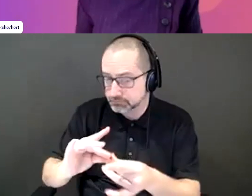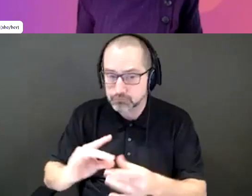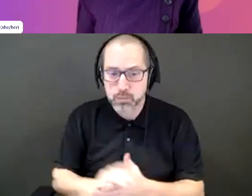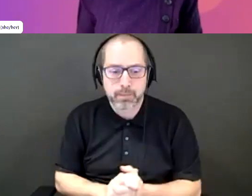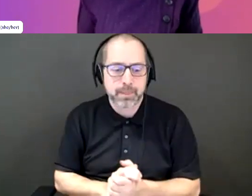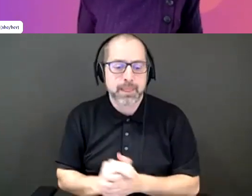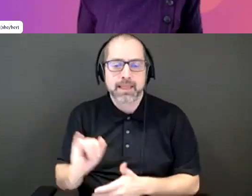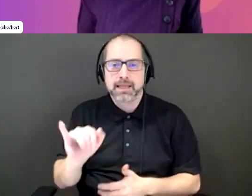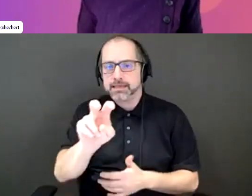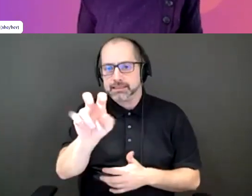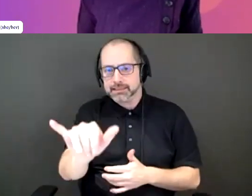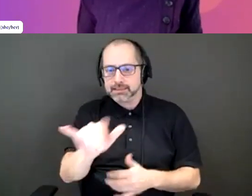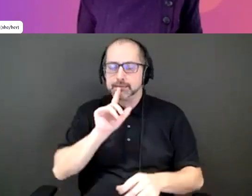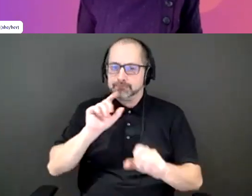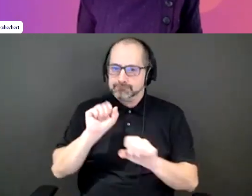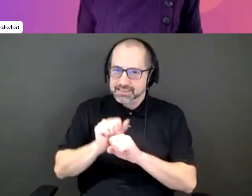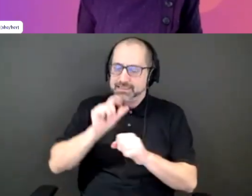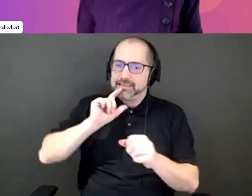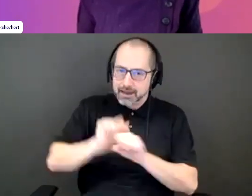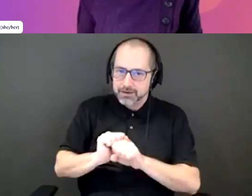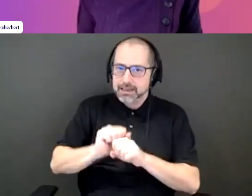oui je pense que